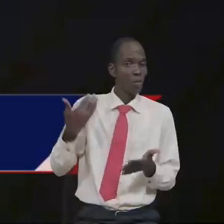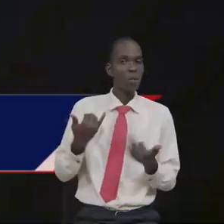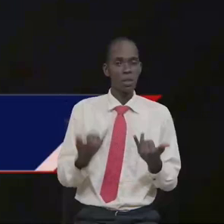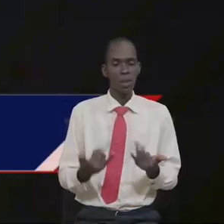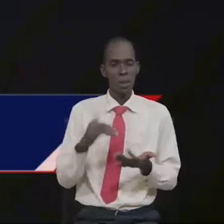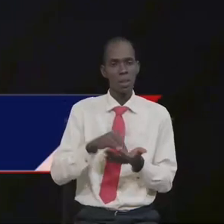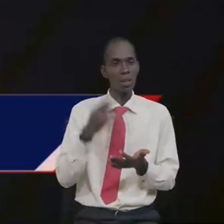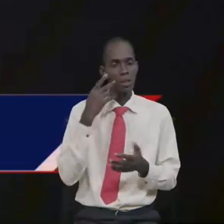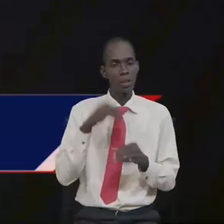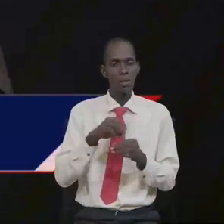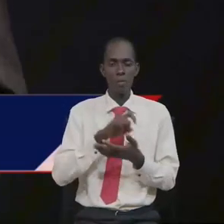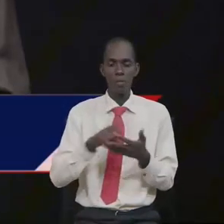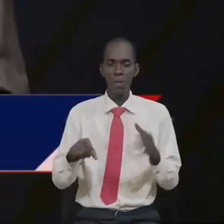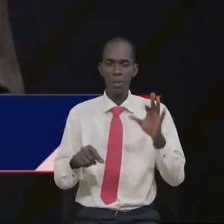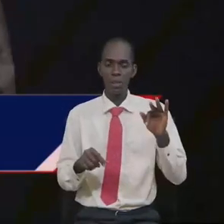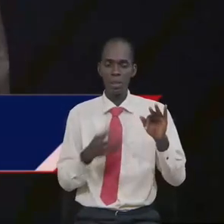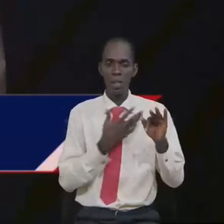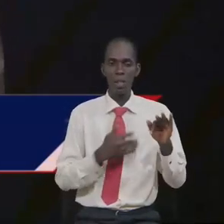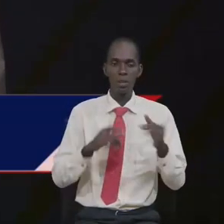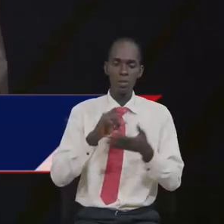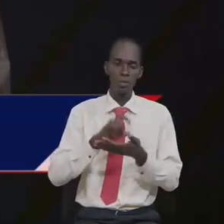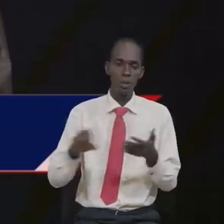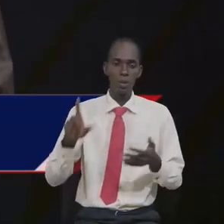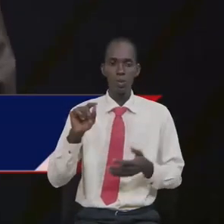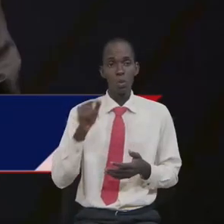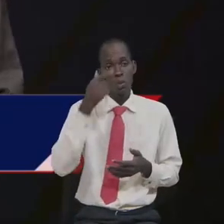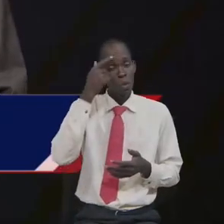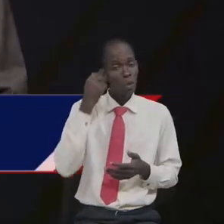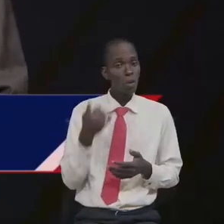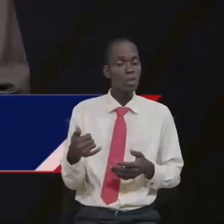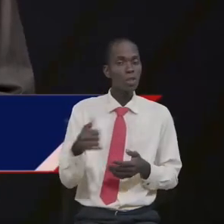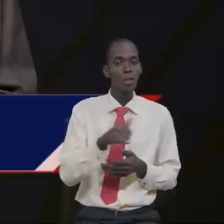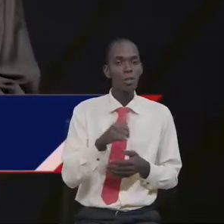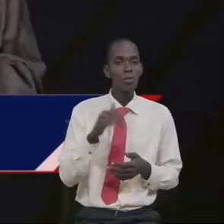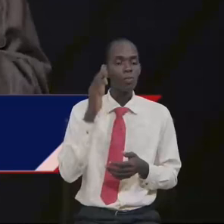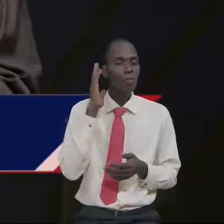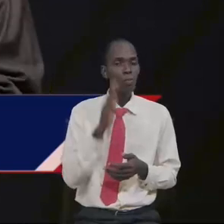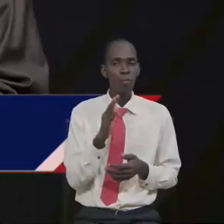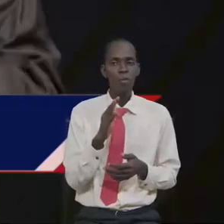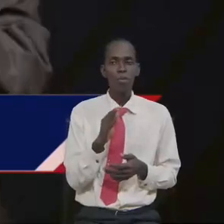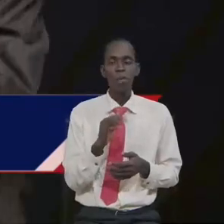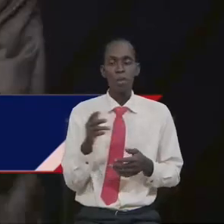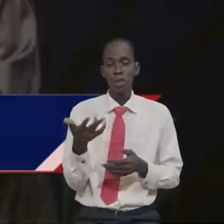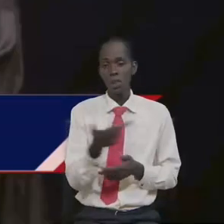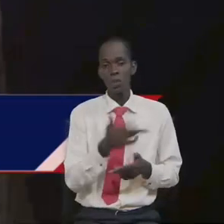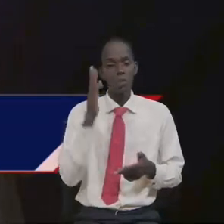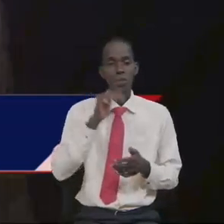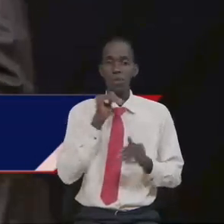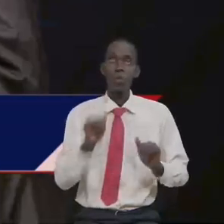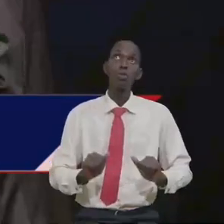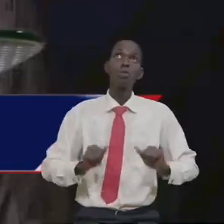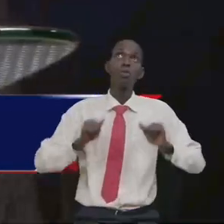et 20. Parce qu'il n'allait pas se soumettre à Nebuchadnezzar et il était